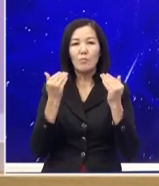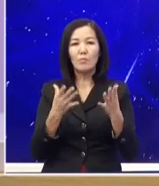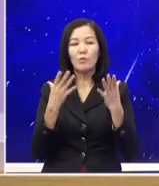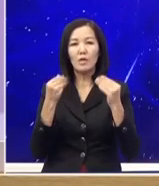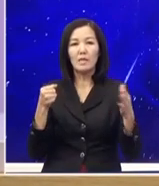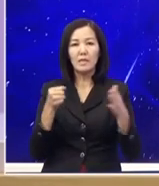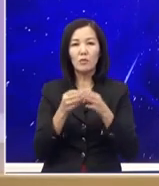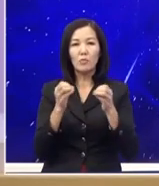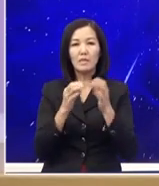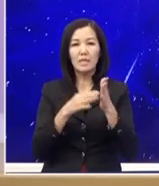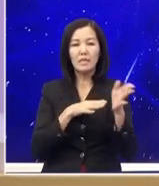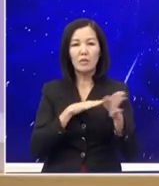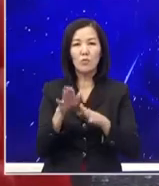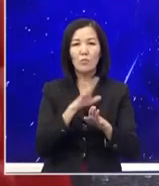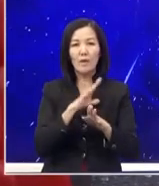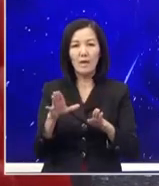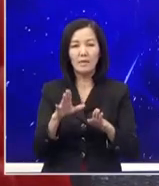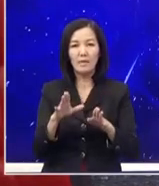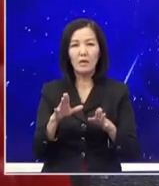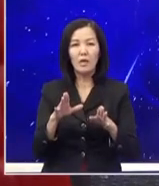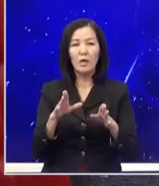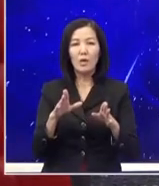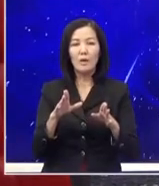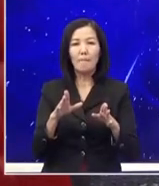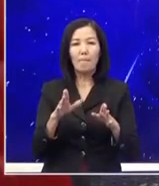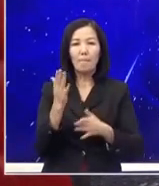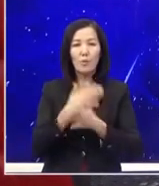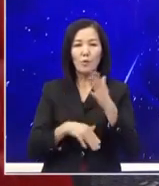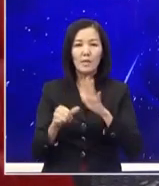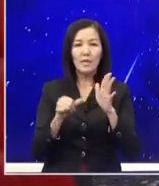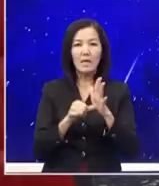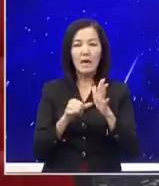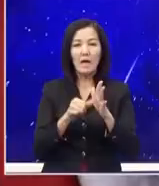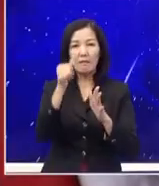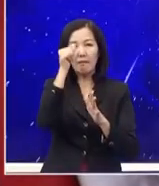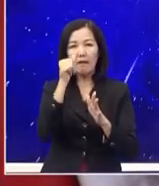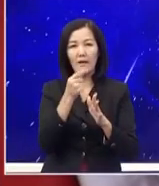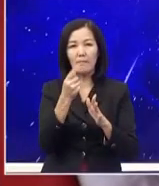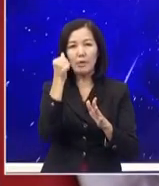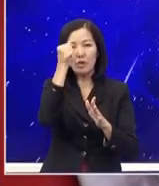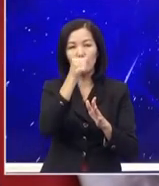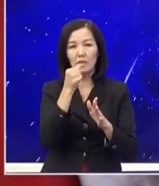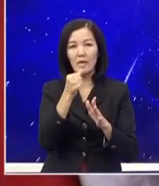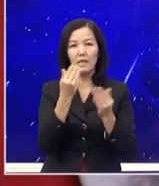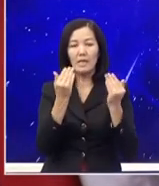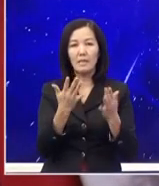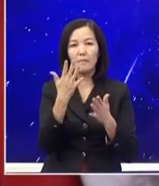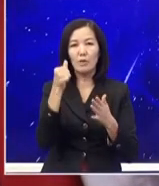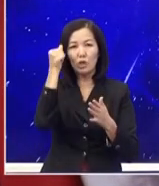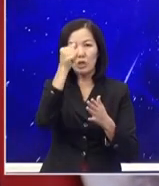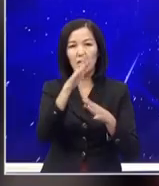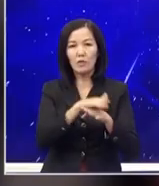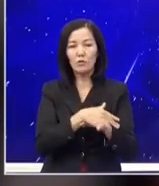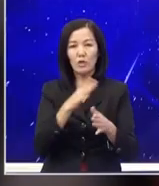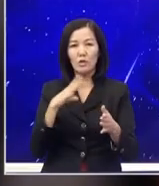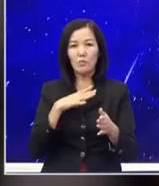Олардың айтуынша, бүгінгі дейін кәмелет жасқа толмағандарға мүгедектік 6 ай 1 жылға беріліп келген. Биылдан бастап мерзім 5 жылға ұзартылып